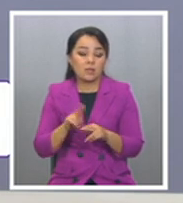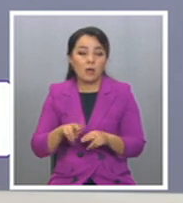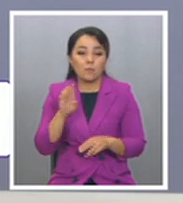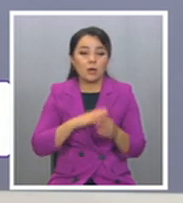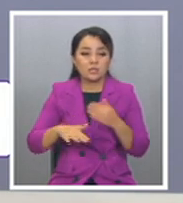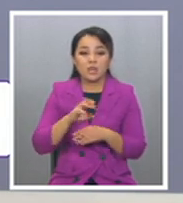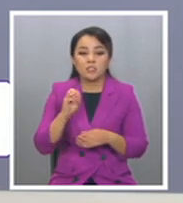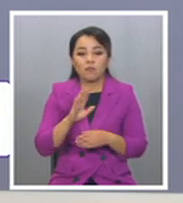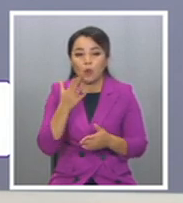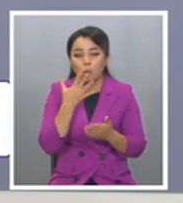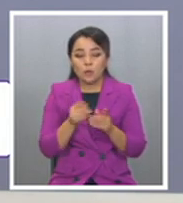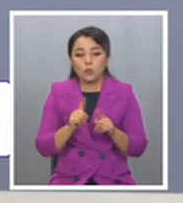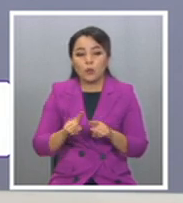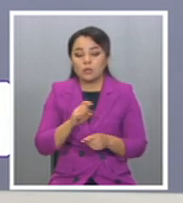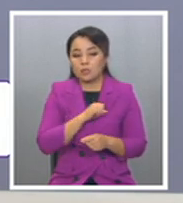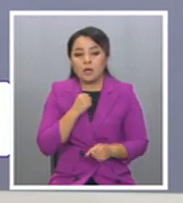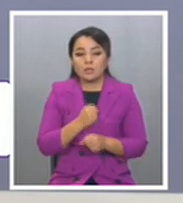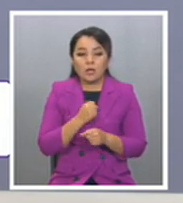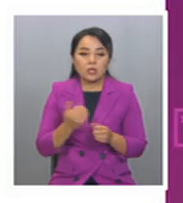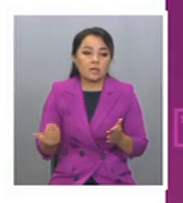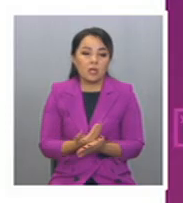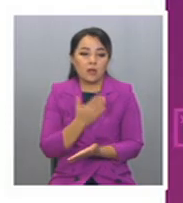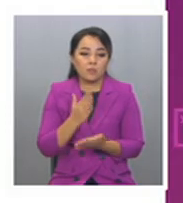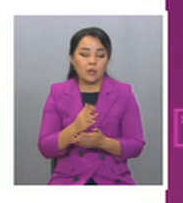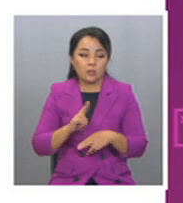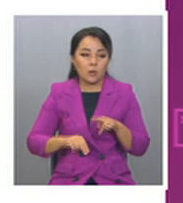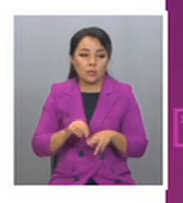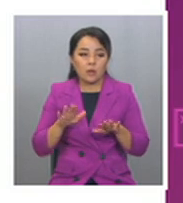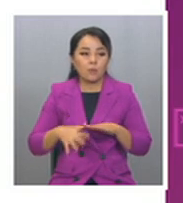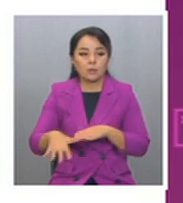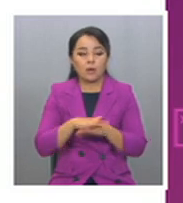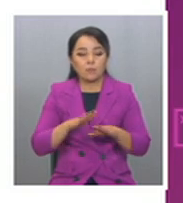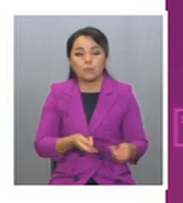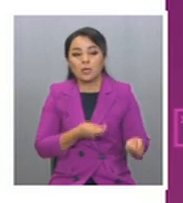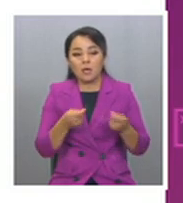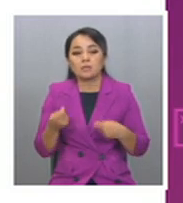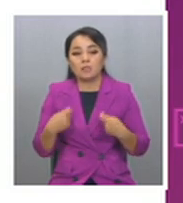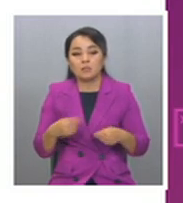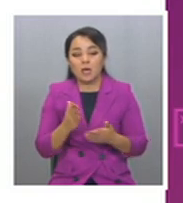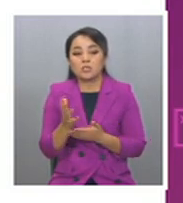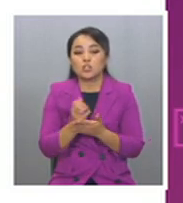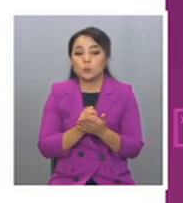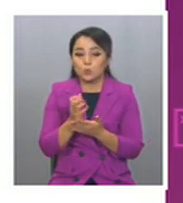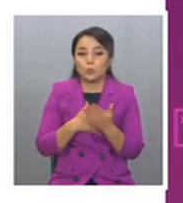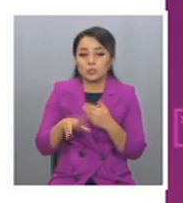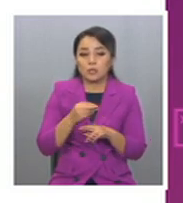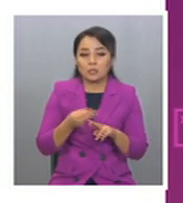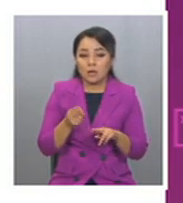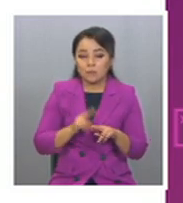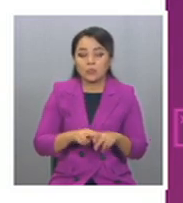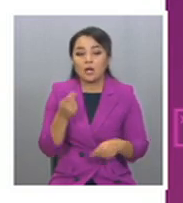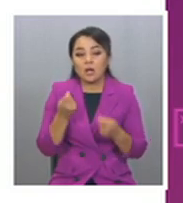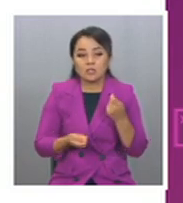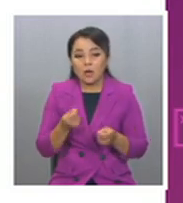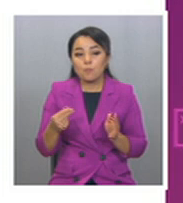мемлекеттері өздерінде өндірілген өнімді жаңа құрлыққа әкеліп сата бастады. Ал ондағы ресурстарды арзан бағаға